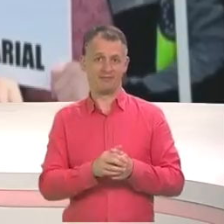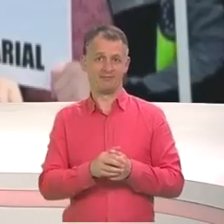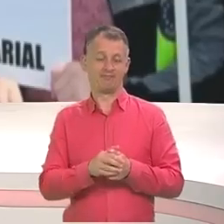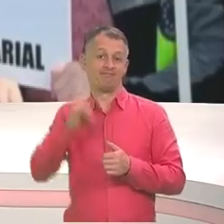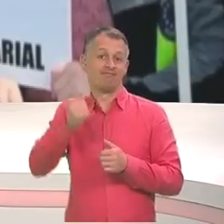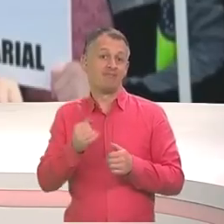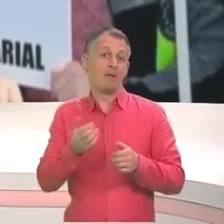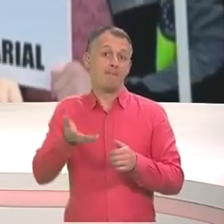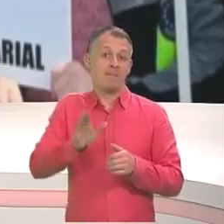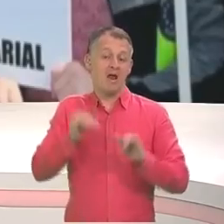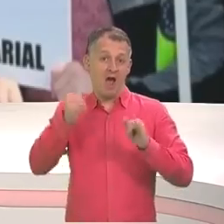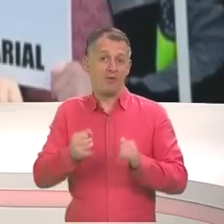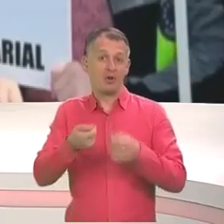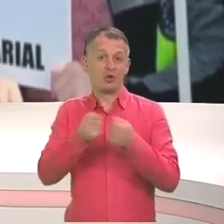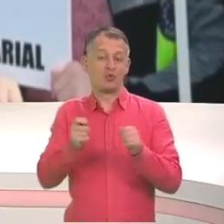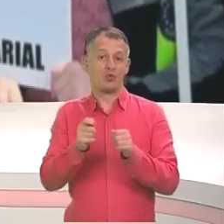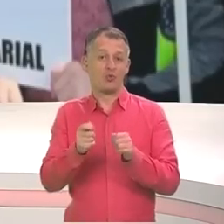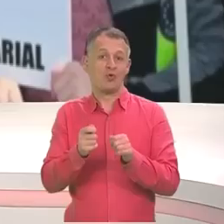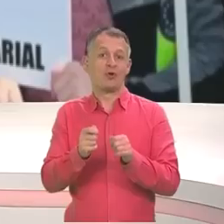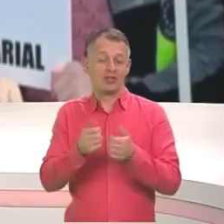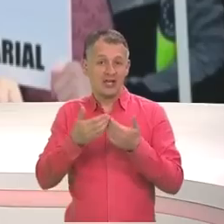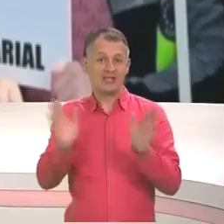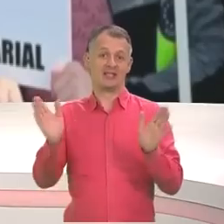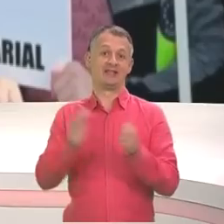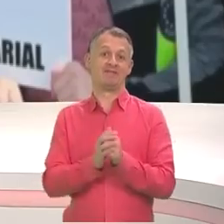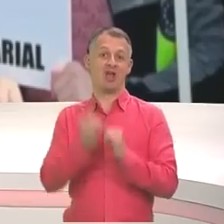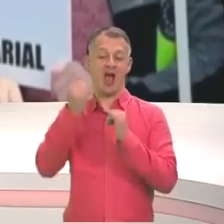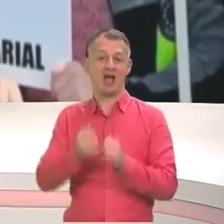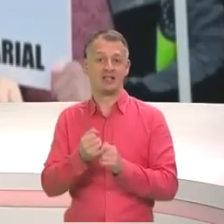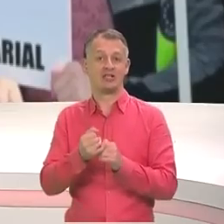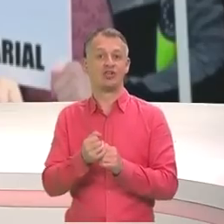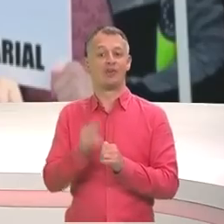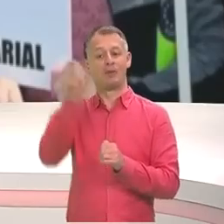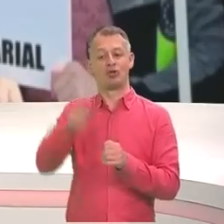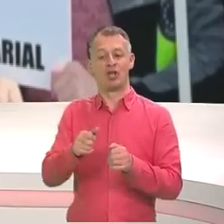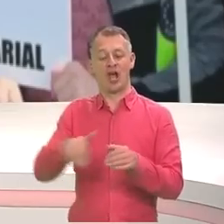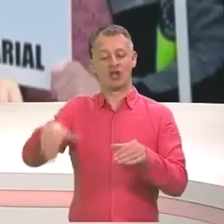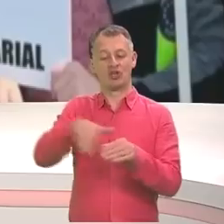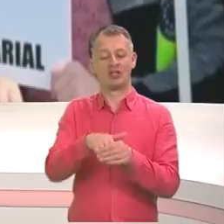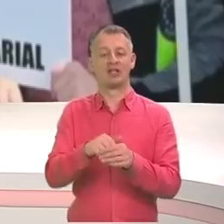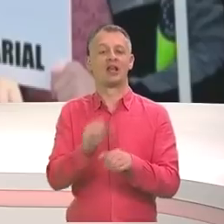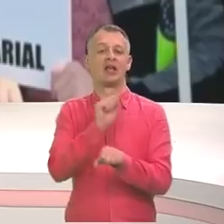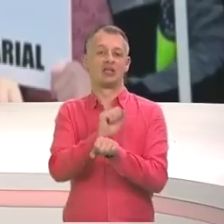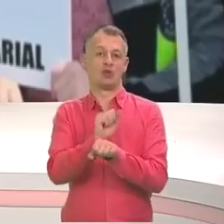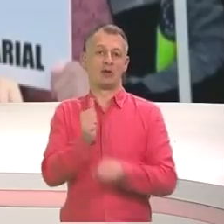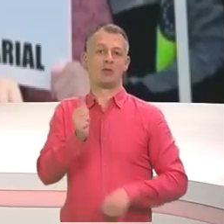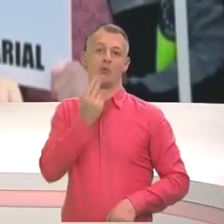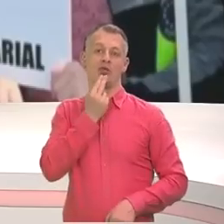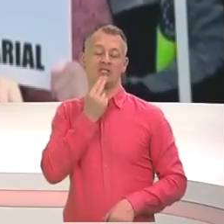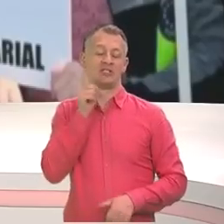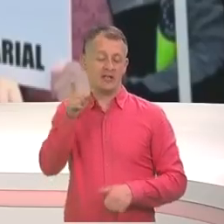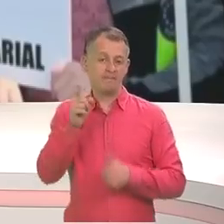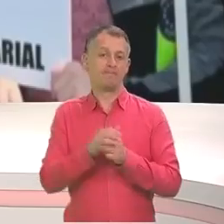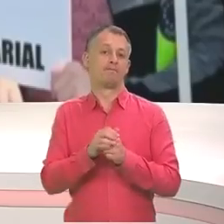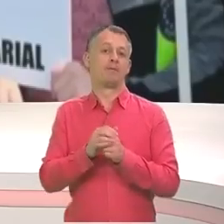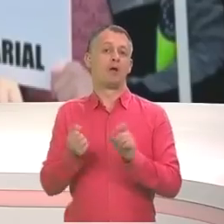cutia Pandorei pare însă deschisă. Astăzi au protestat timp de câteva ore și angajații din penitenciare. În iunie se pregătesc de grevă